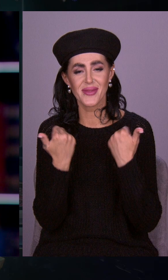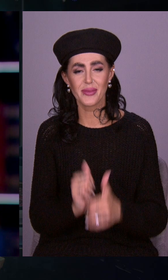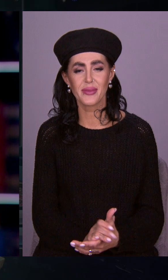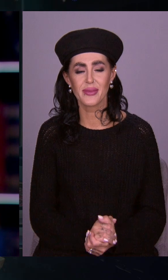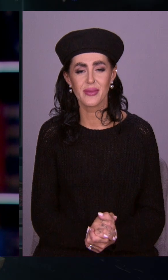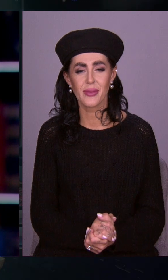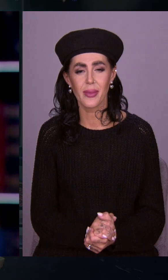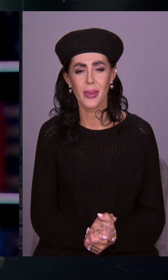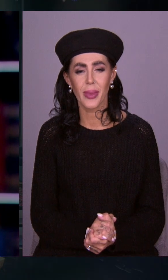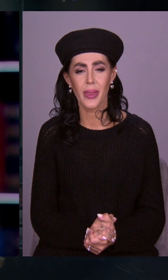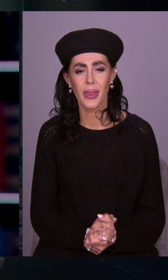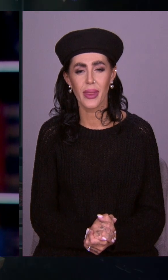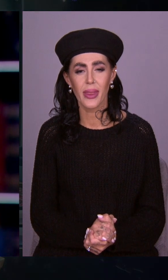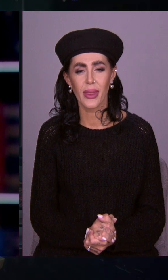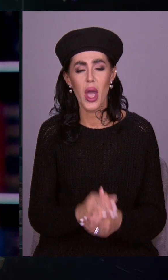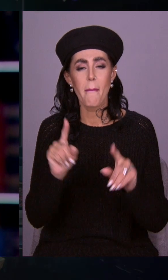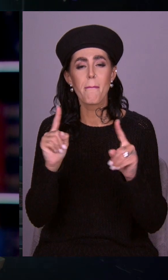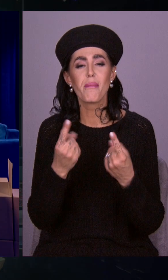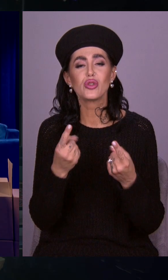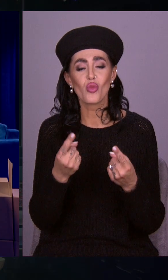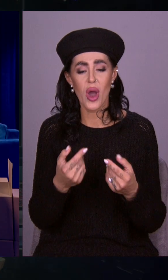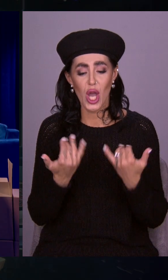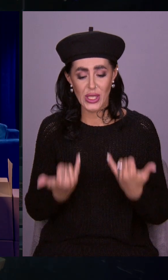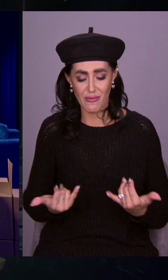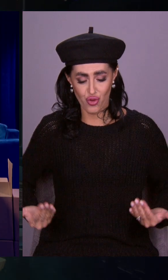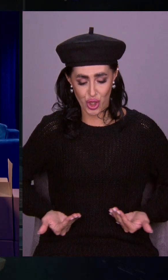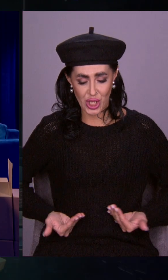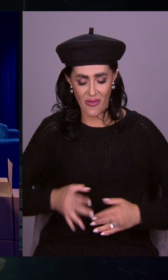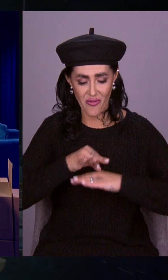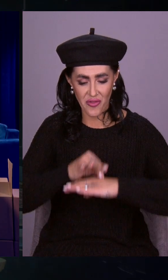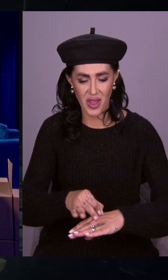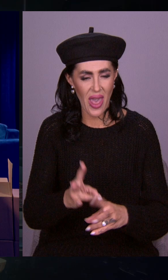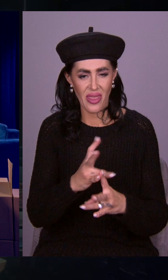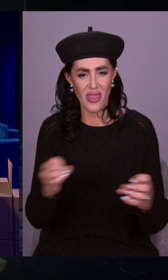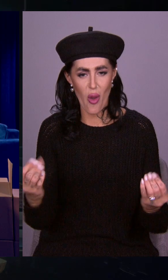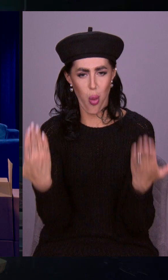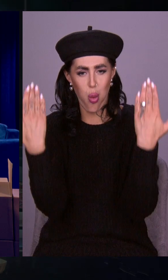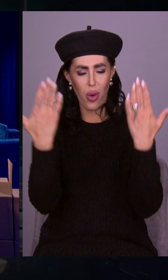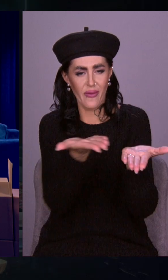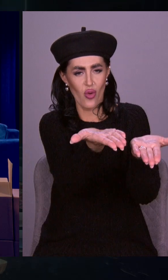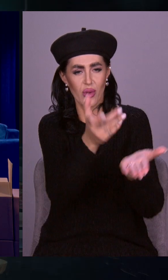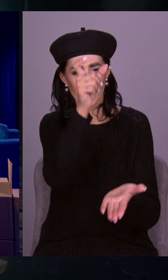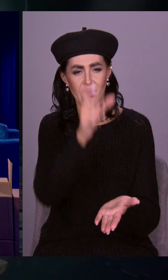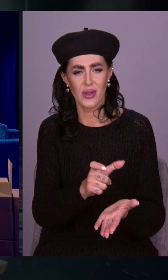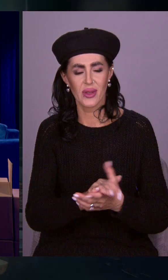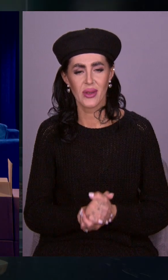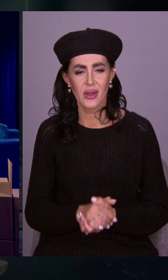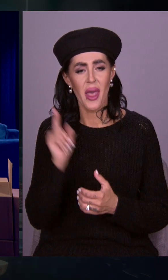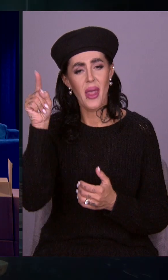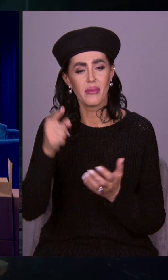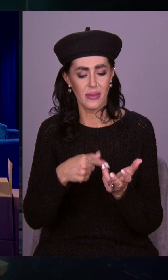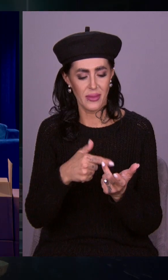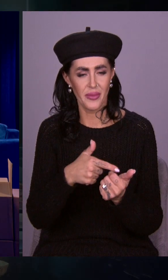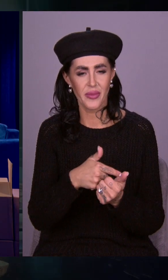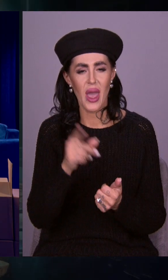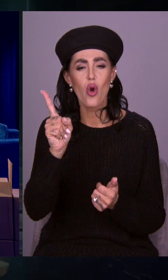Чому життя видатних людей веде така невидатна людина? Вау! Там декілька ведучих, до речі. Це Володимир